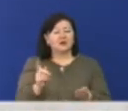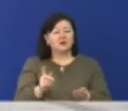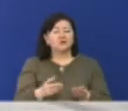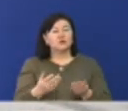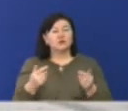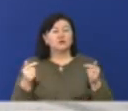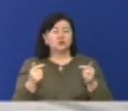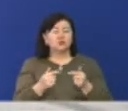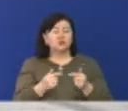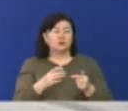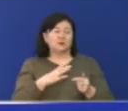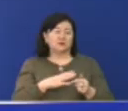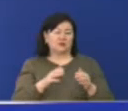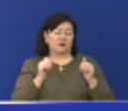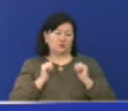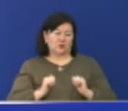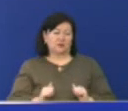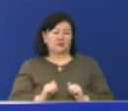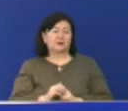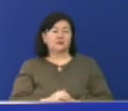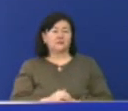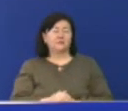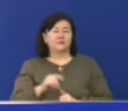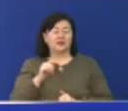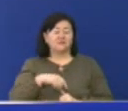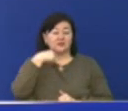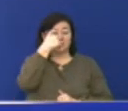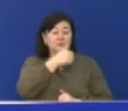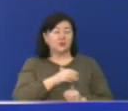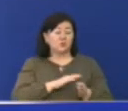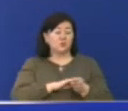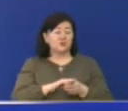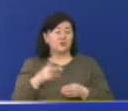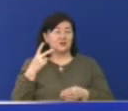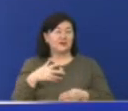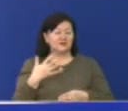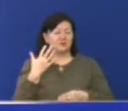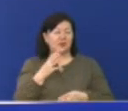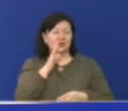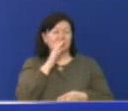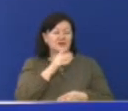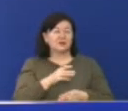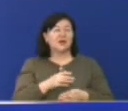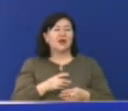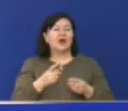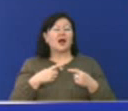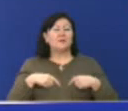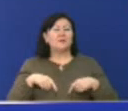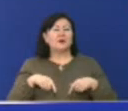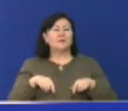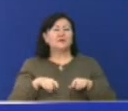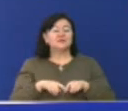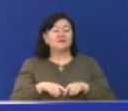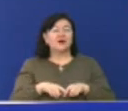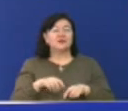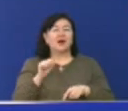Ельжан Максумов, телеканал «Семей». В этом году исполняется 25 лет со дня образования Ассамблеи народа Казахстана. Организация